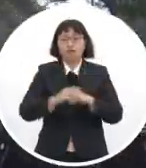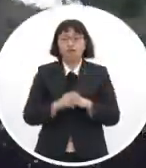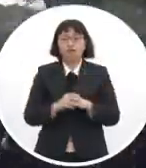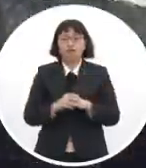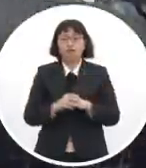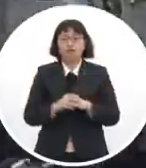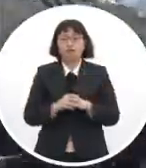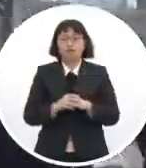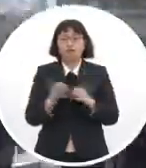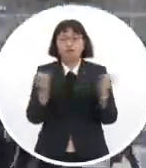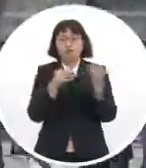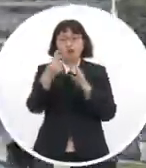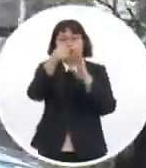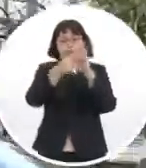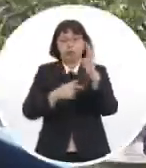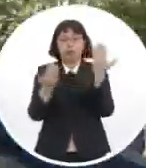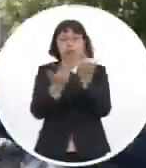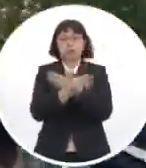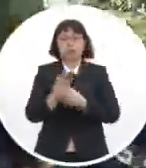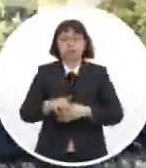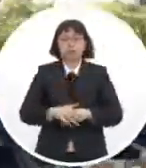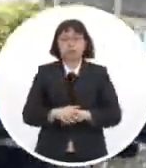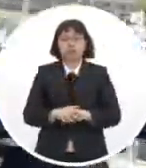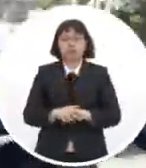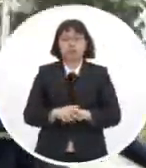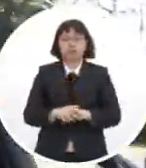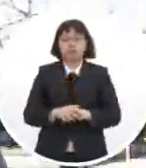大きな話題となっています。